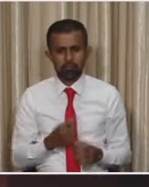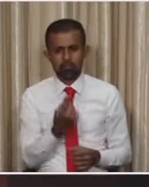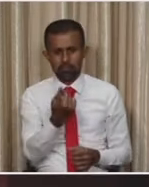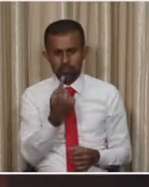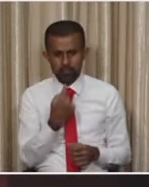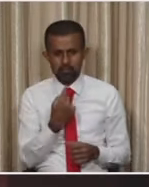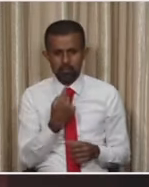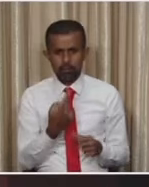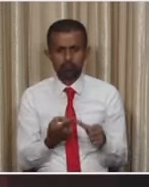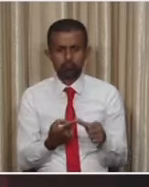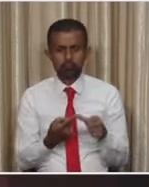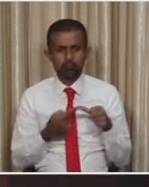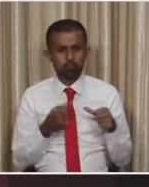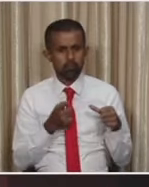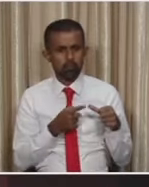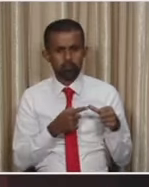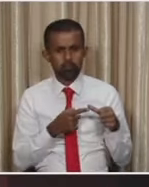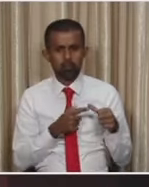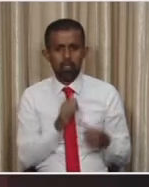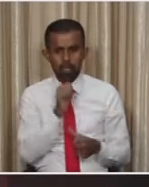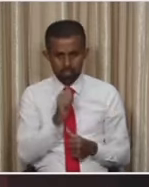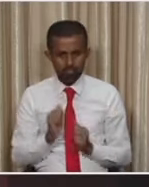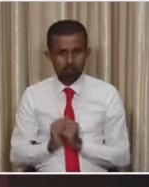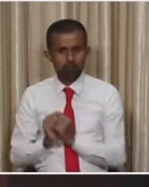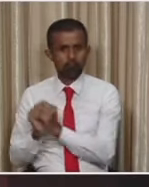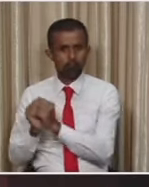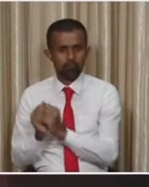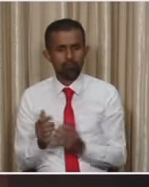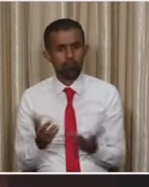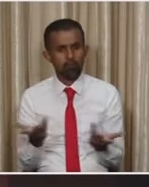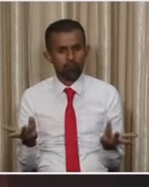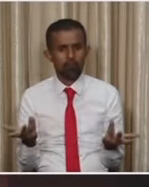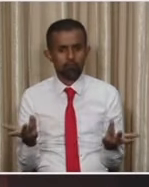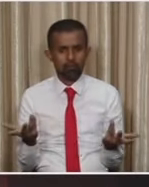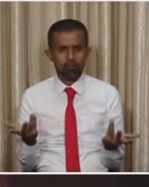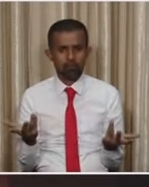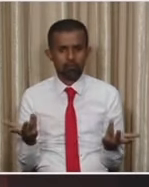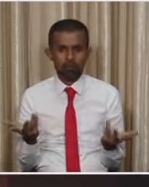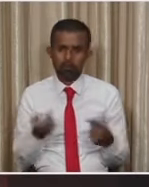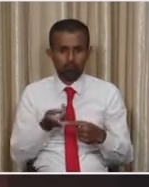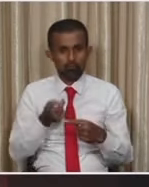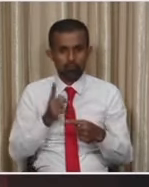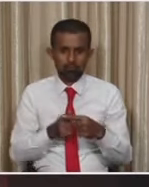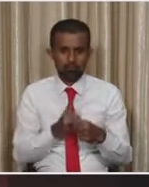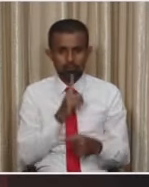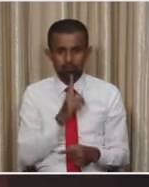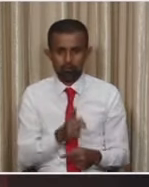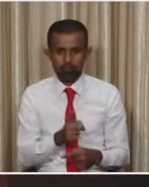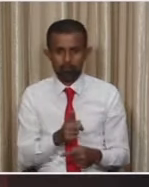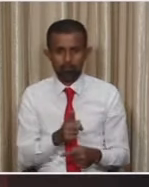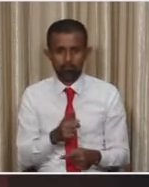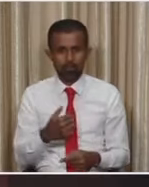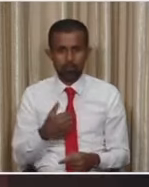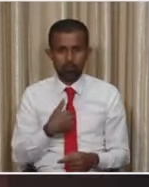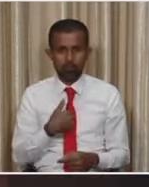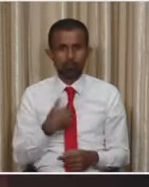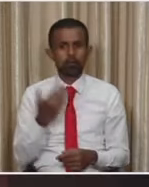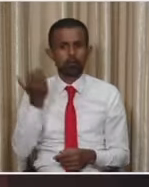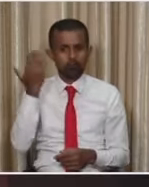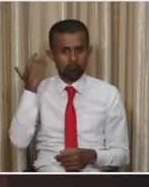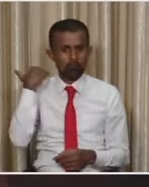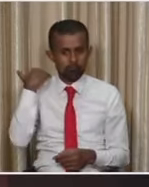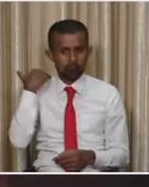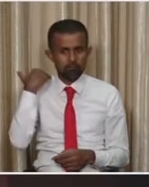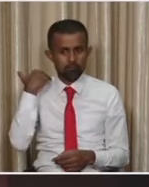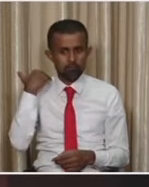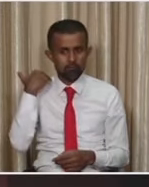උත්තර මේක ක්‍රියාත්මක කිරීමක් නැහැ. මම ඔබතුමාට උදාහරණයක් කියන්නම්. මම දැන් අවස්ථා